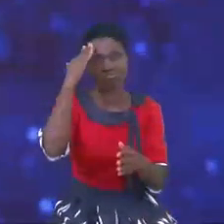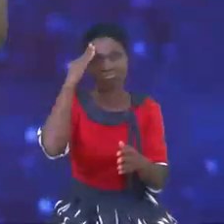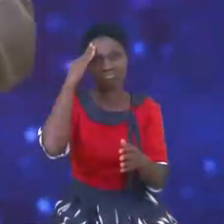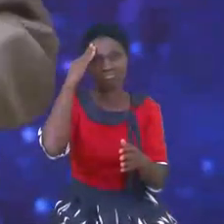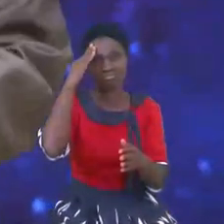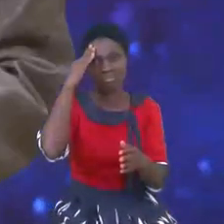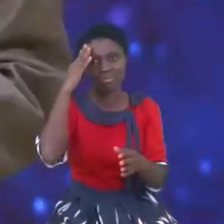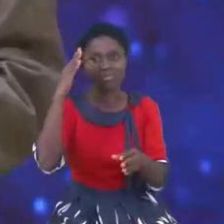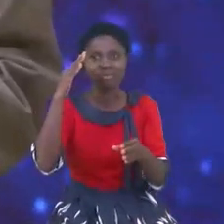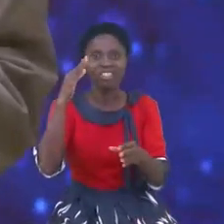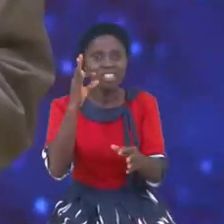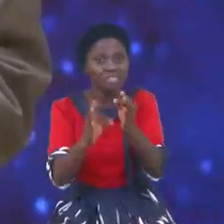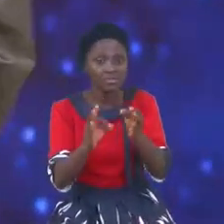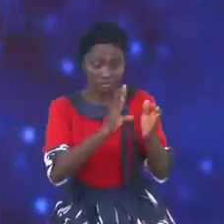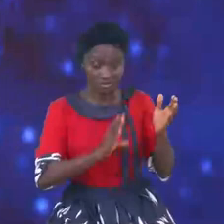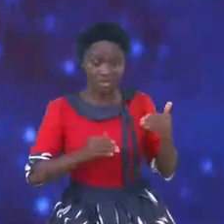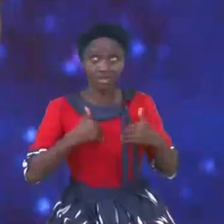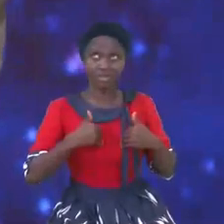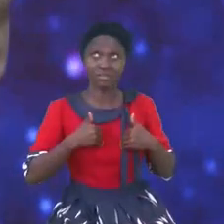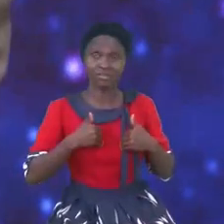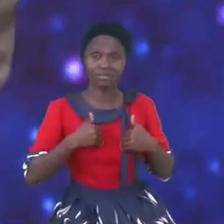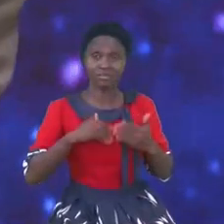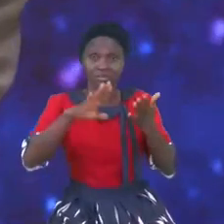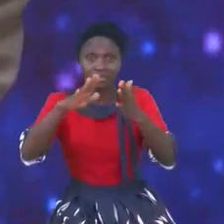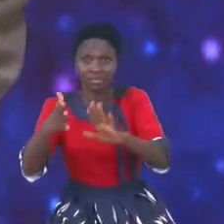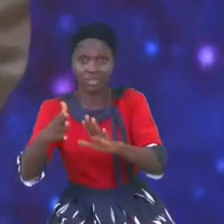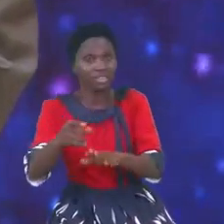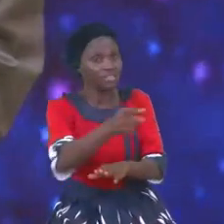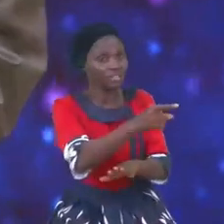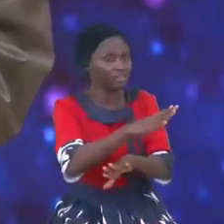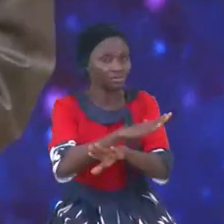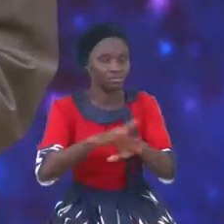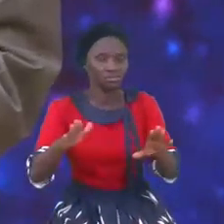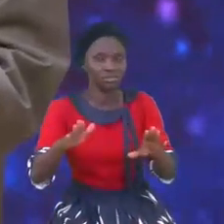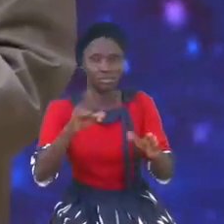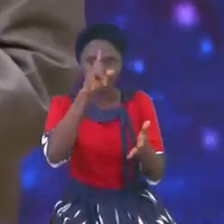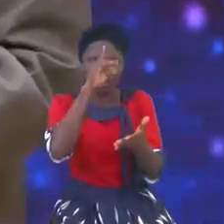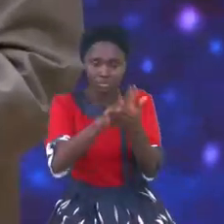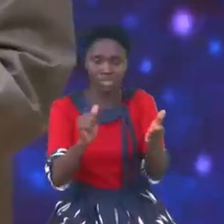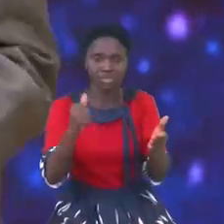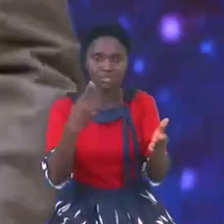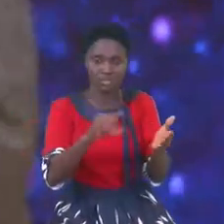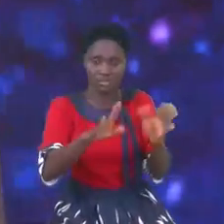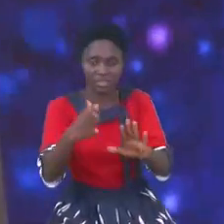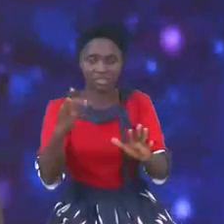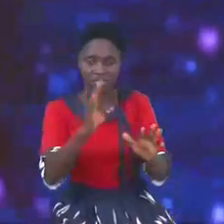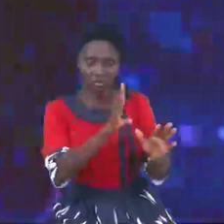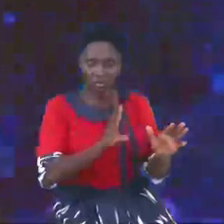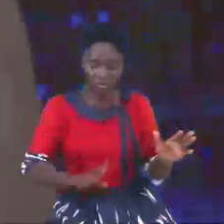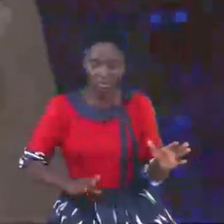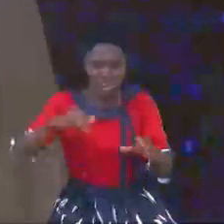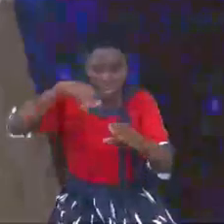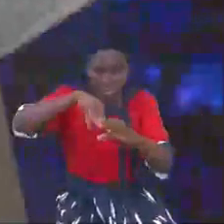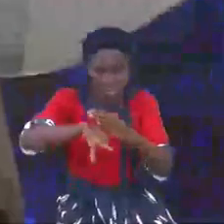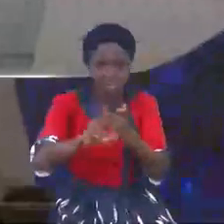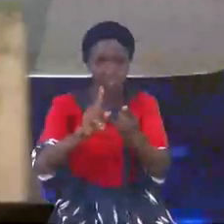Christ est mort, alors ils n'ont pas amené la mort de Christ à leur zèle.